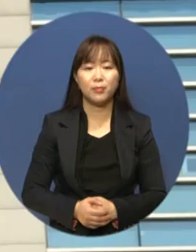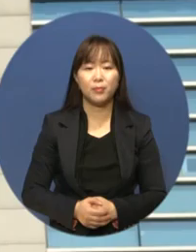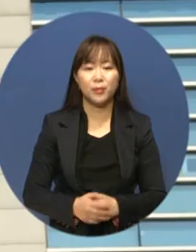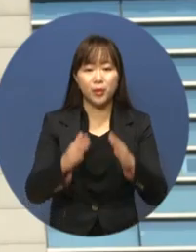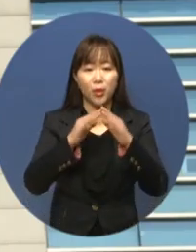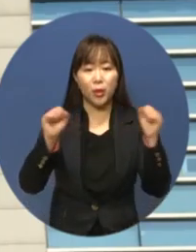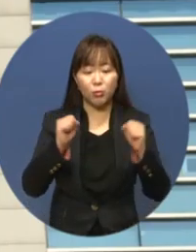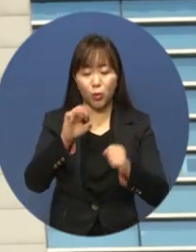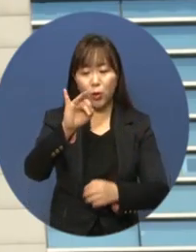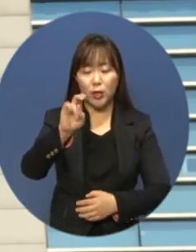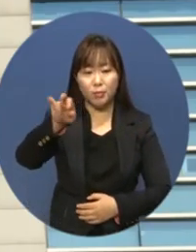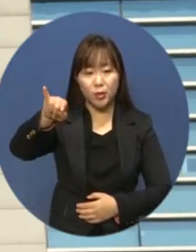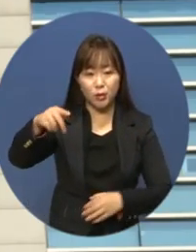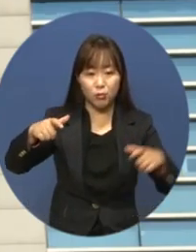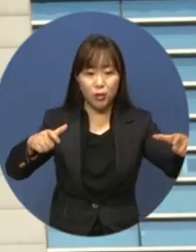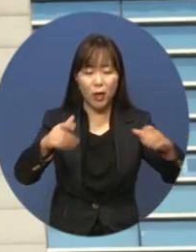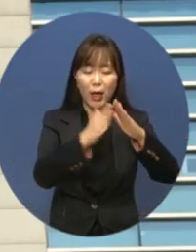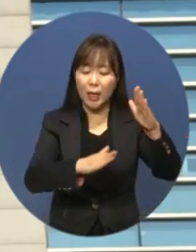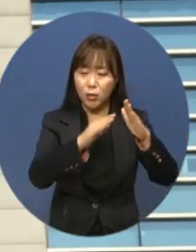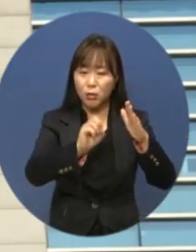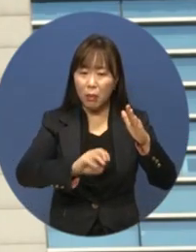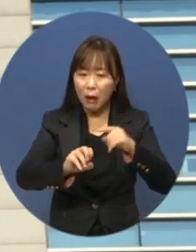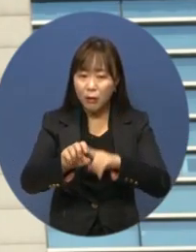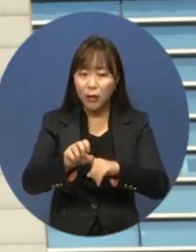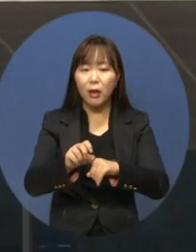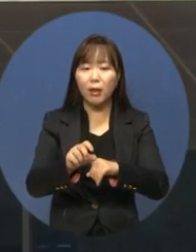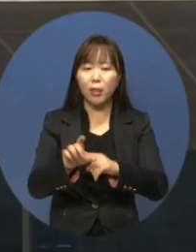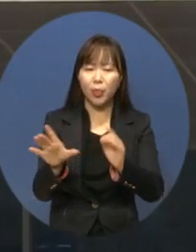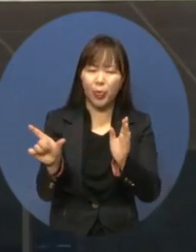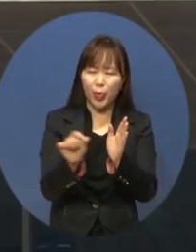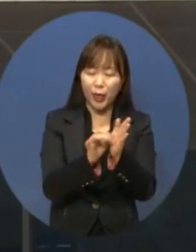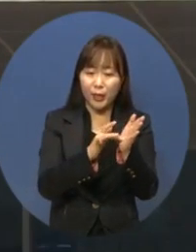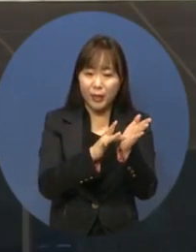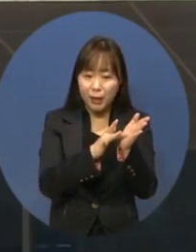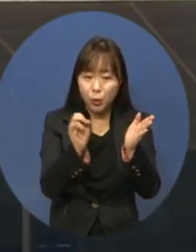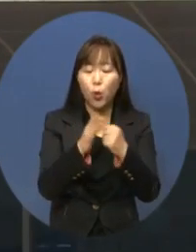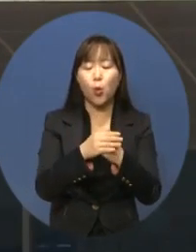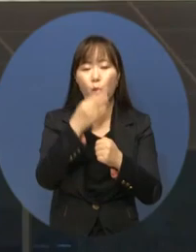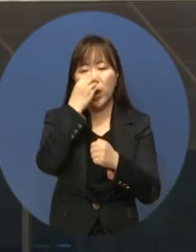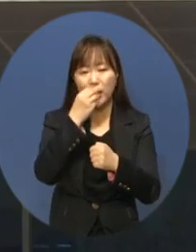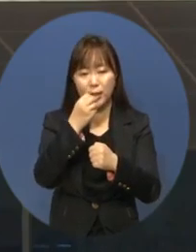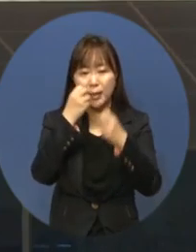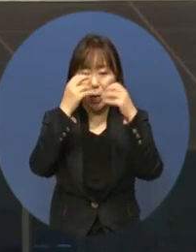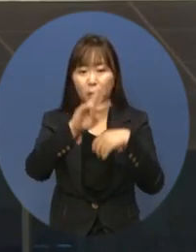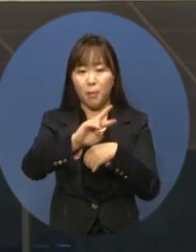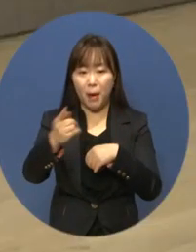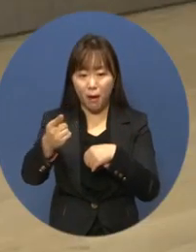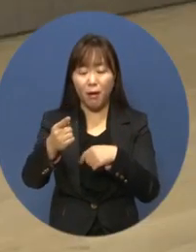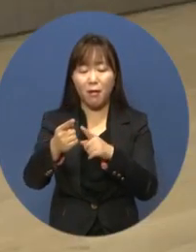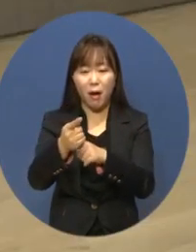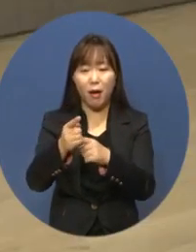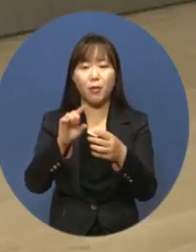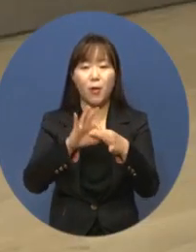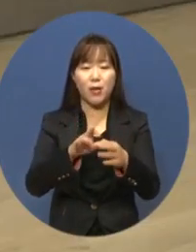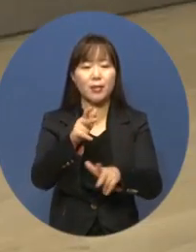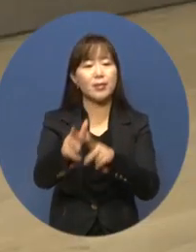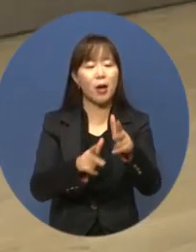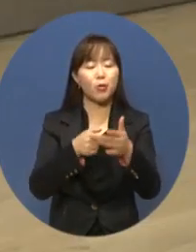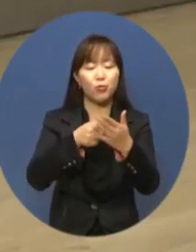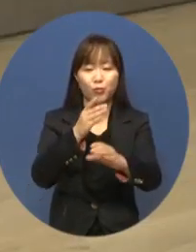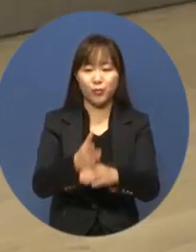전라북도 임실군 2 가정에서 배출되는 패 건전지를 화장지 와 새 건전지로 교환해주는 재활용품 교환 사업을